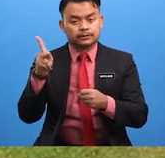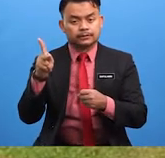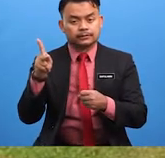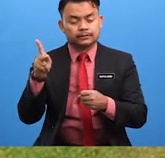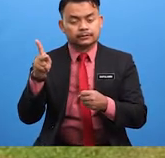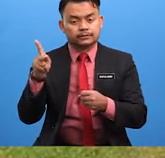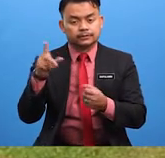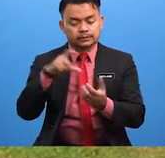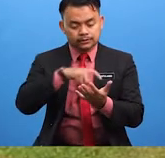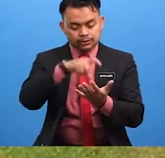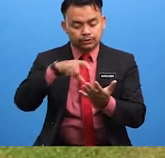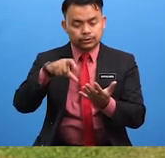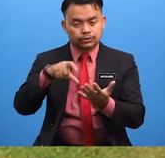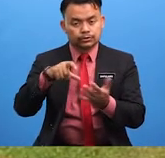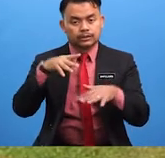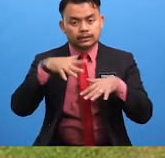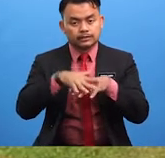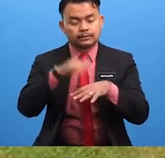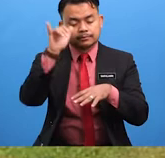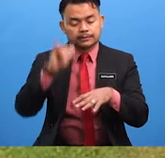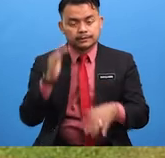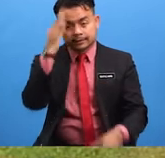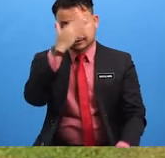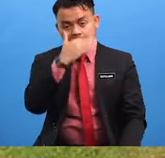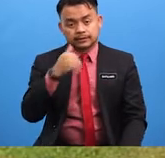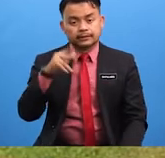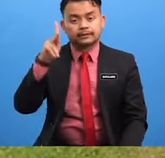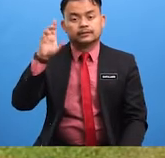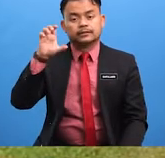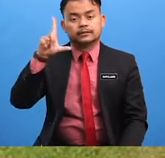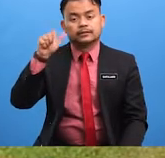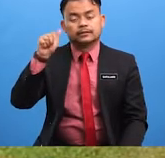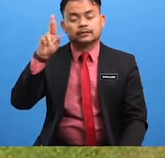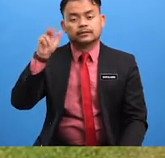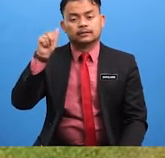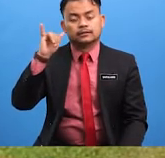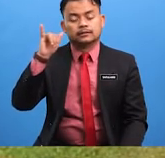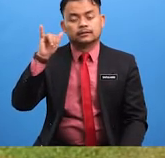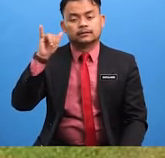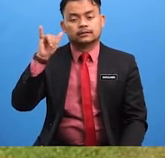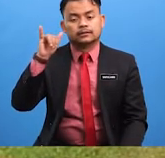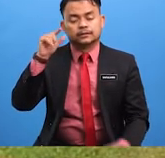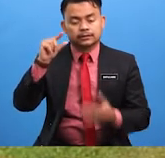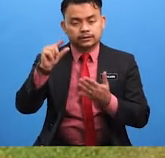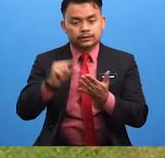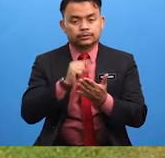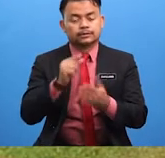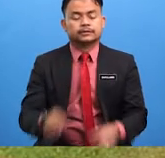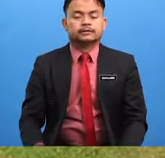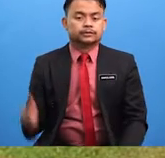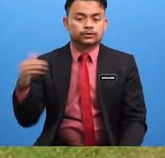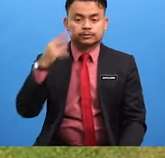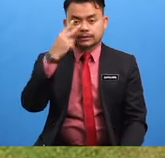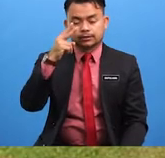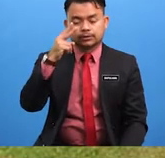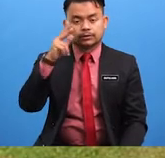menarik, kelarai anyaman digunakan. Mari kita lihat beberapa kelarai anyaman yang biasa digunakan